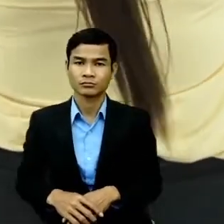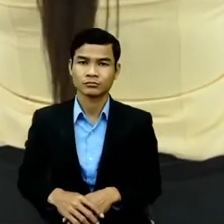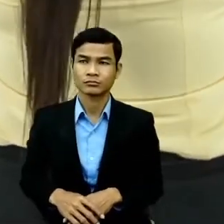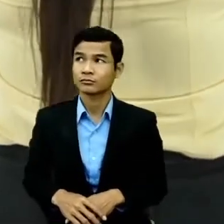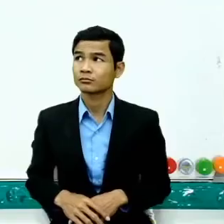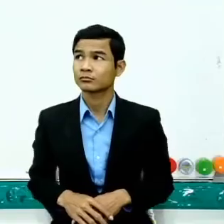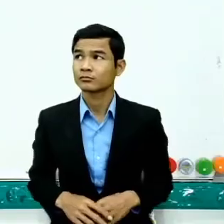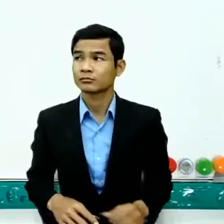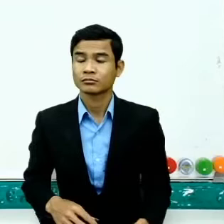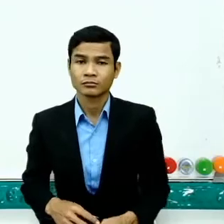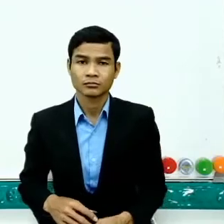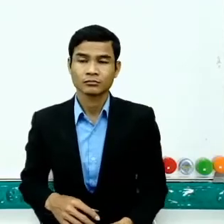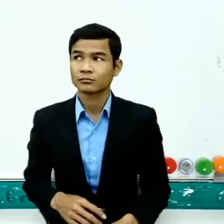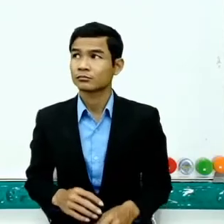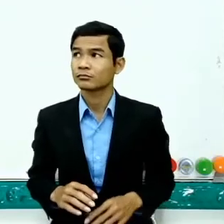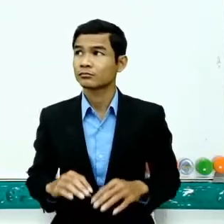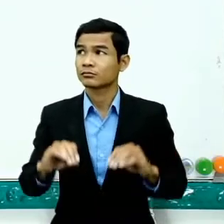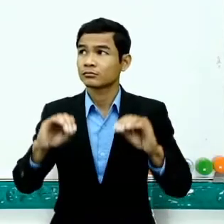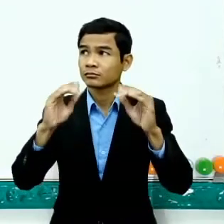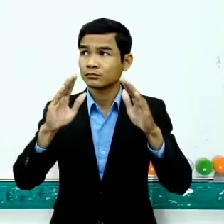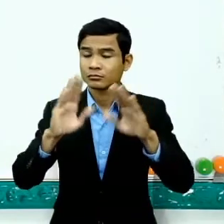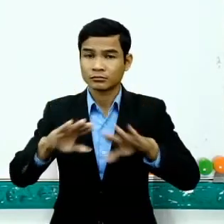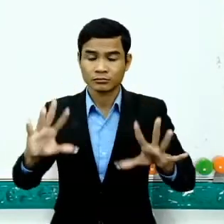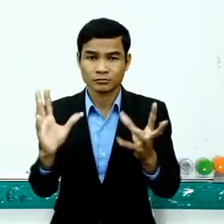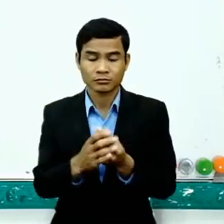con trìm khuôn mơ là bà rộ bà nè cừu